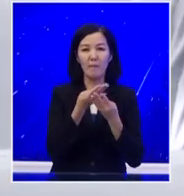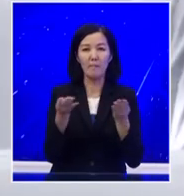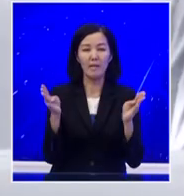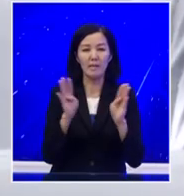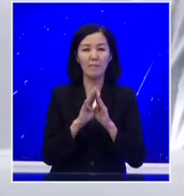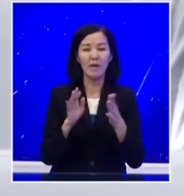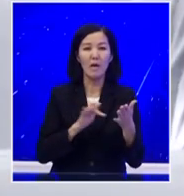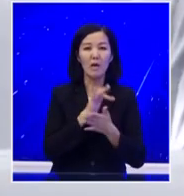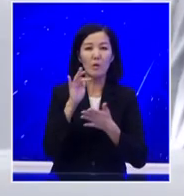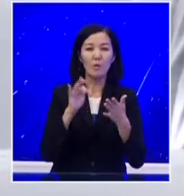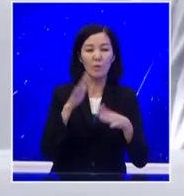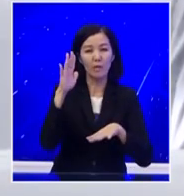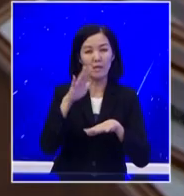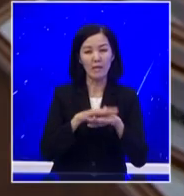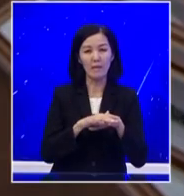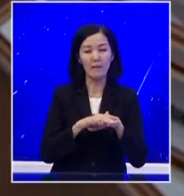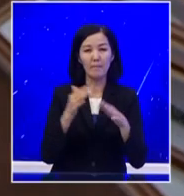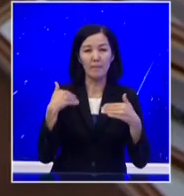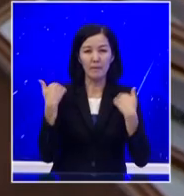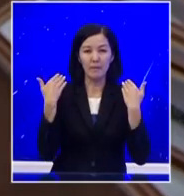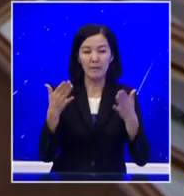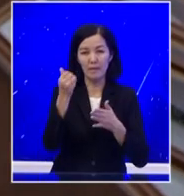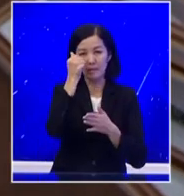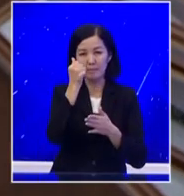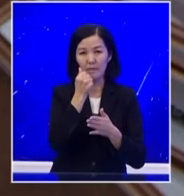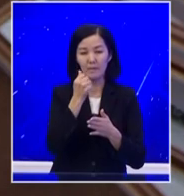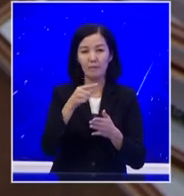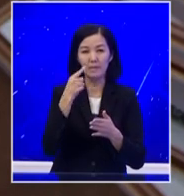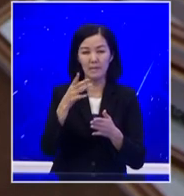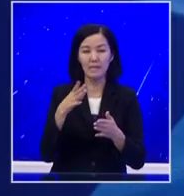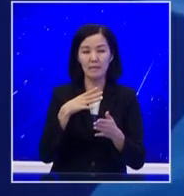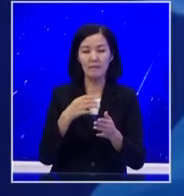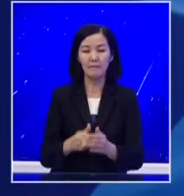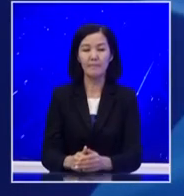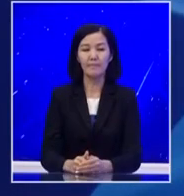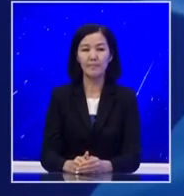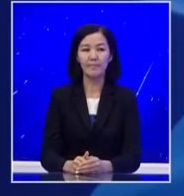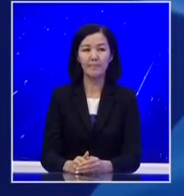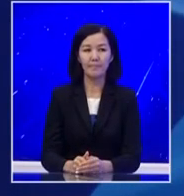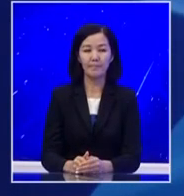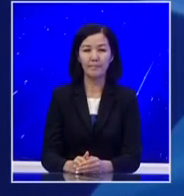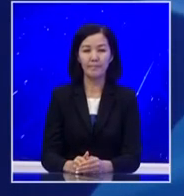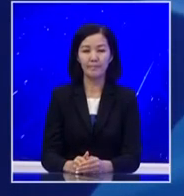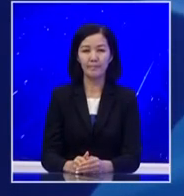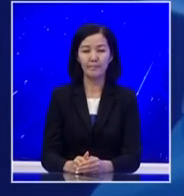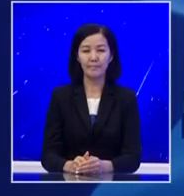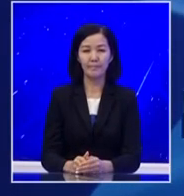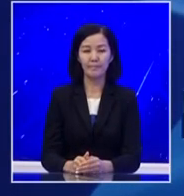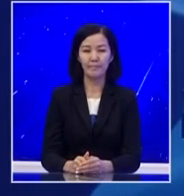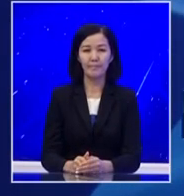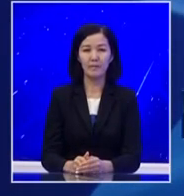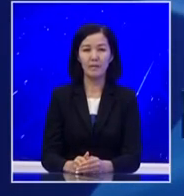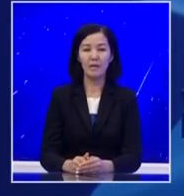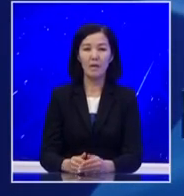выразил признательность и благодарность приглашенным за ежедневный труд и объективную информацию без журналист единым began орджо варвар